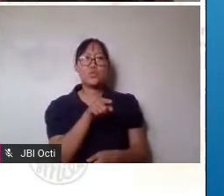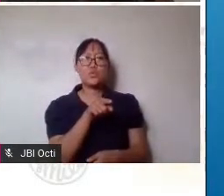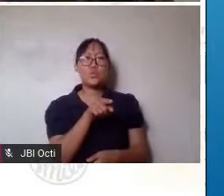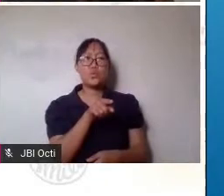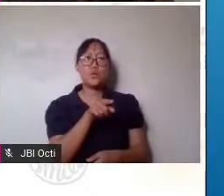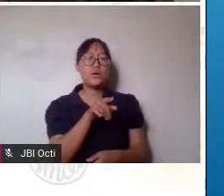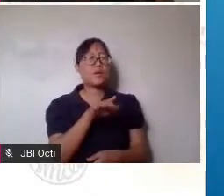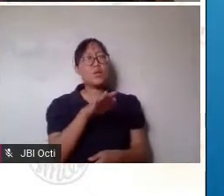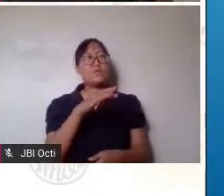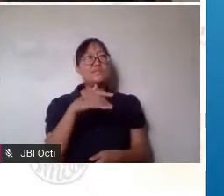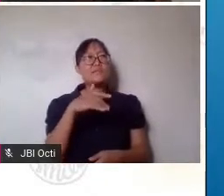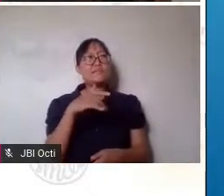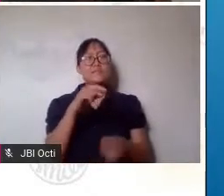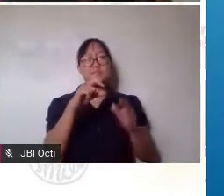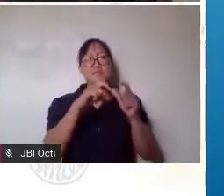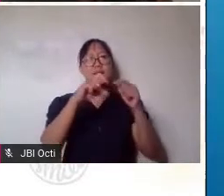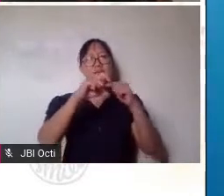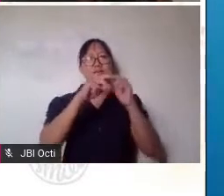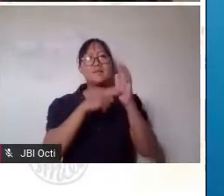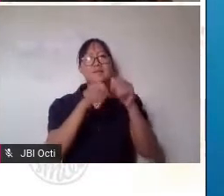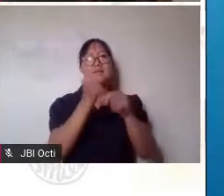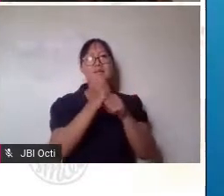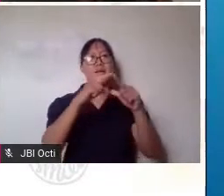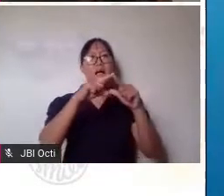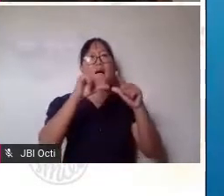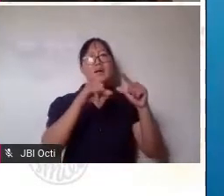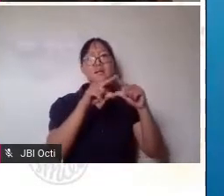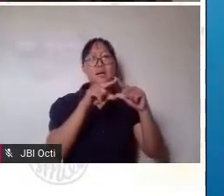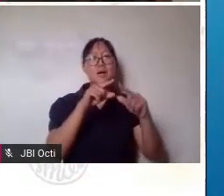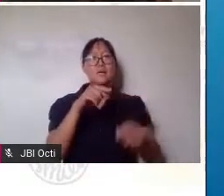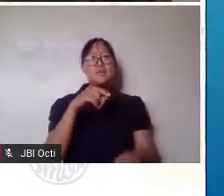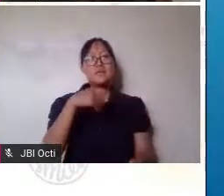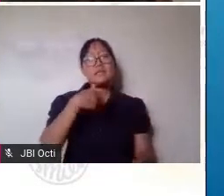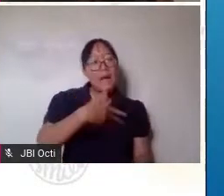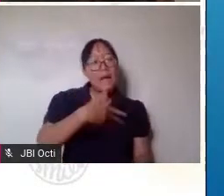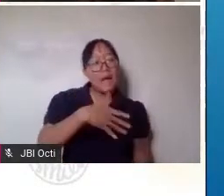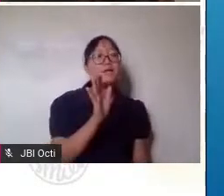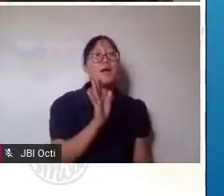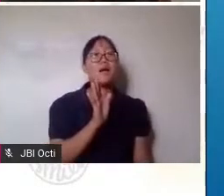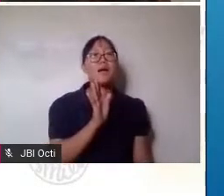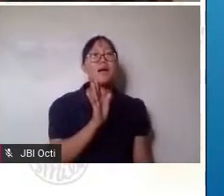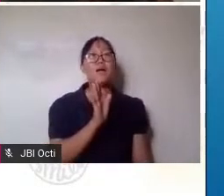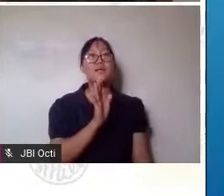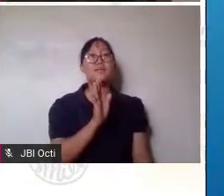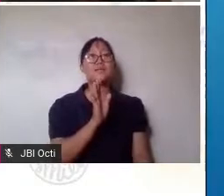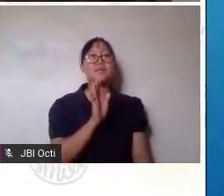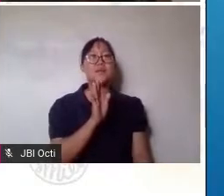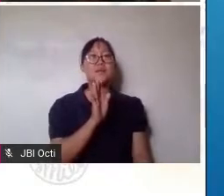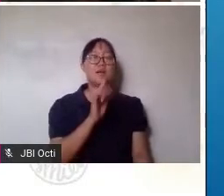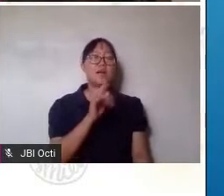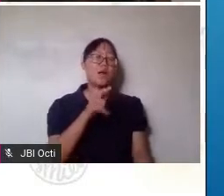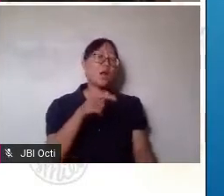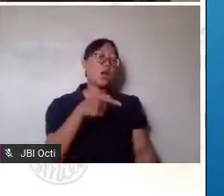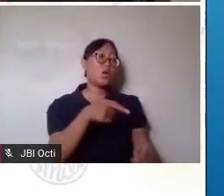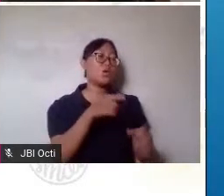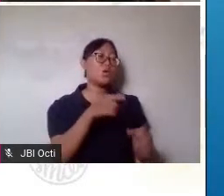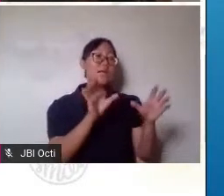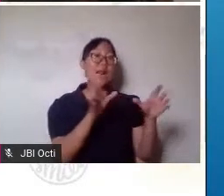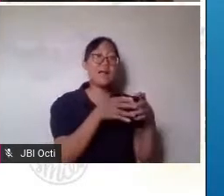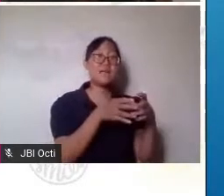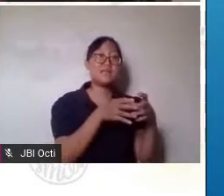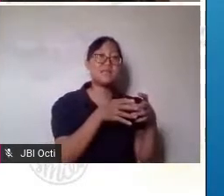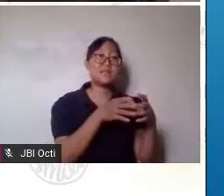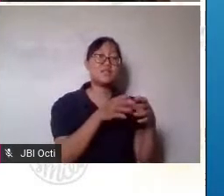Yang paling banyak kita temukan misalnya kalau bentuk di kelas adalah anak-anak yang sering memotong